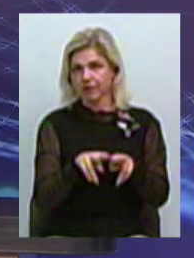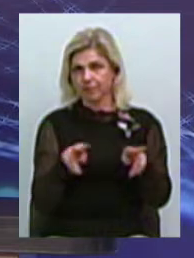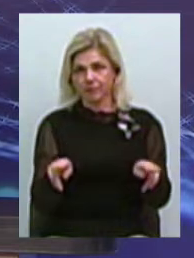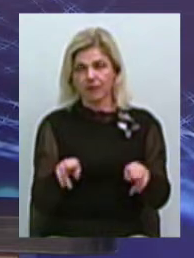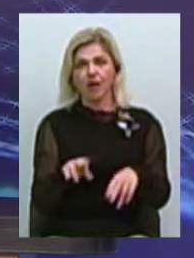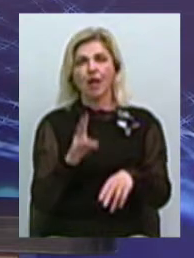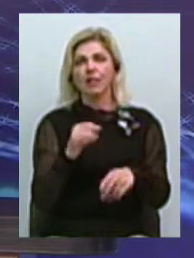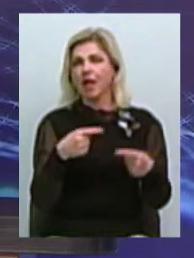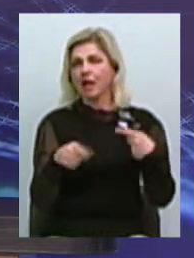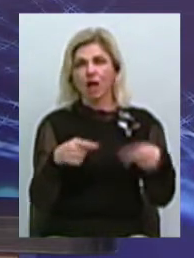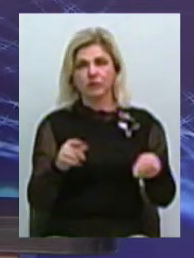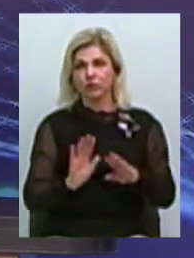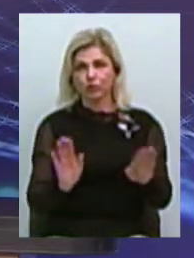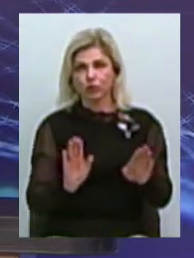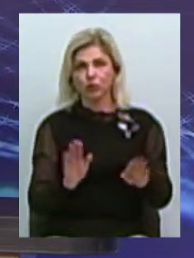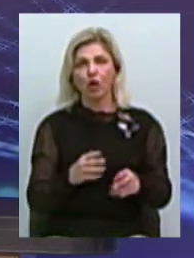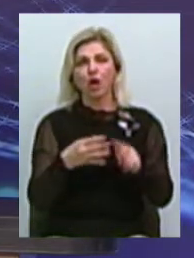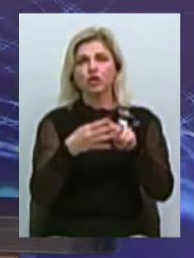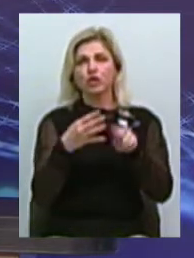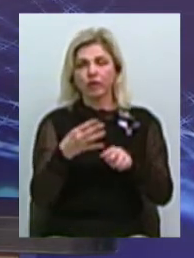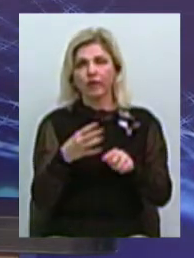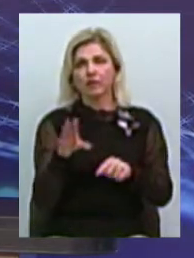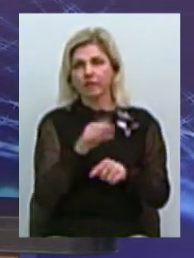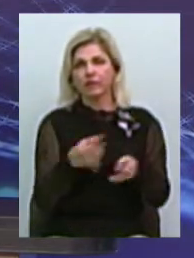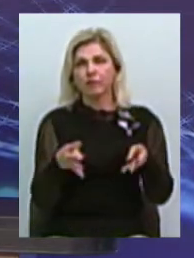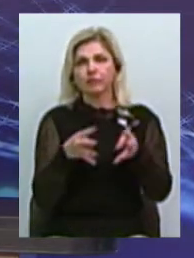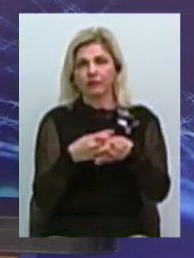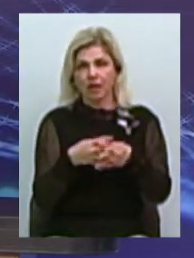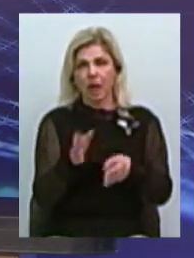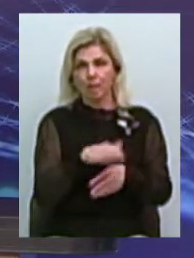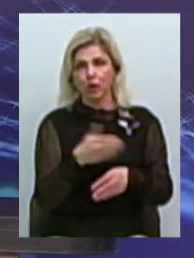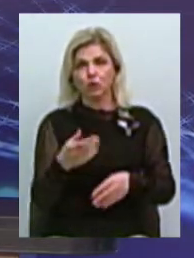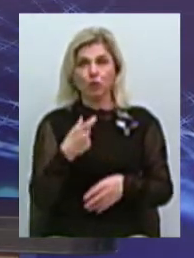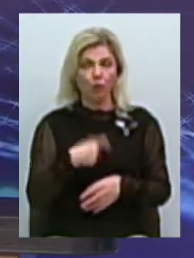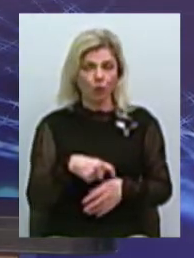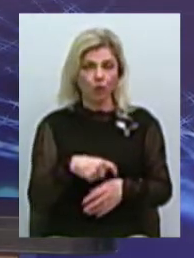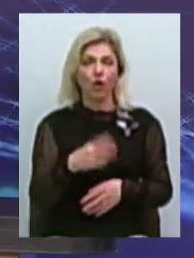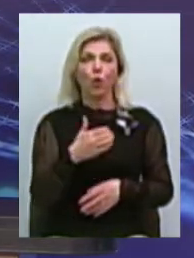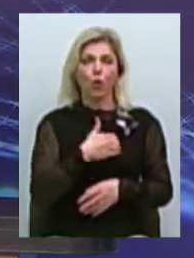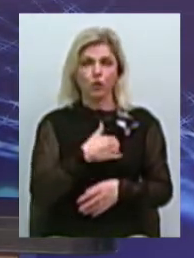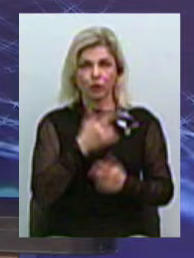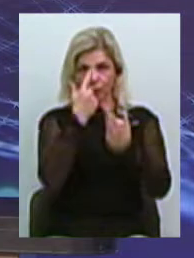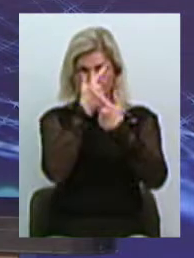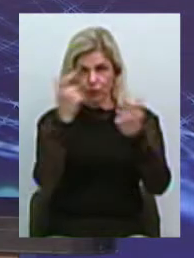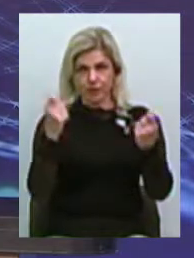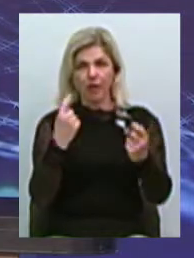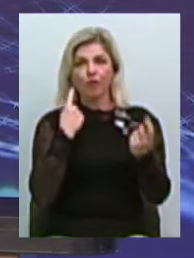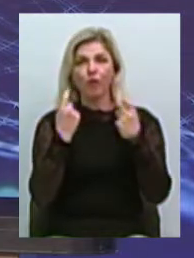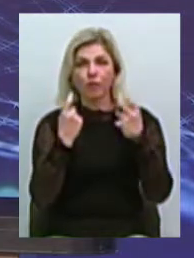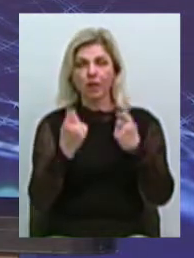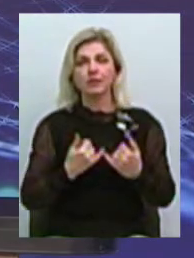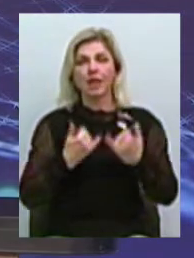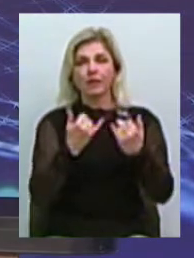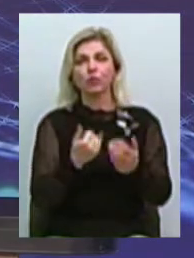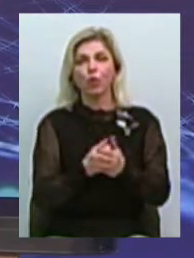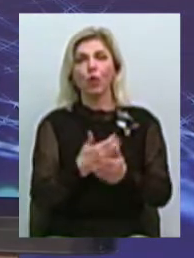не ранжуються, вони надзвичайно переплітаються між собою. Але ми хочемо донести інформацію для наших